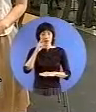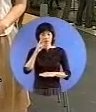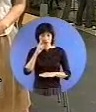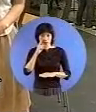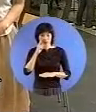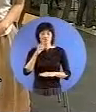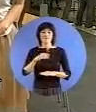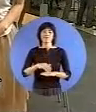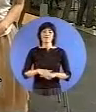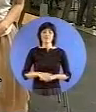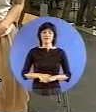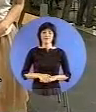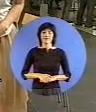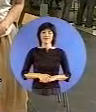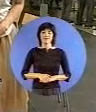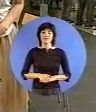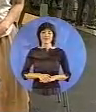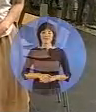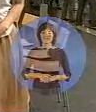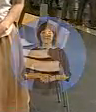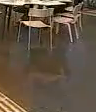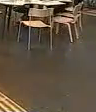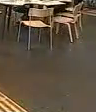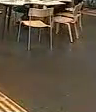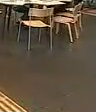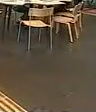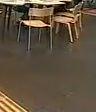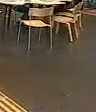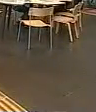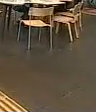市にはこんなグループもあるんです。